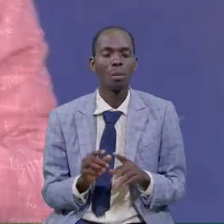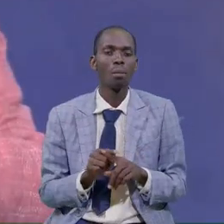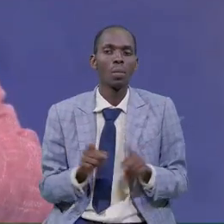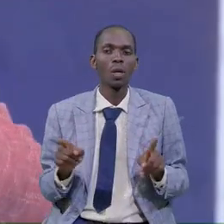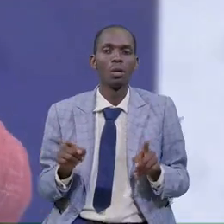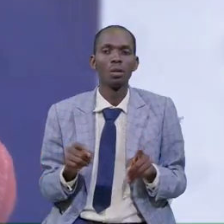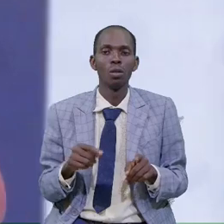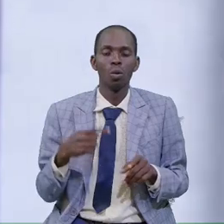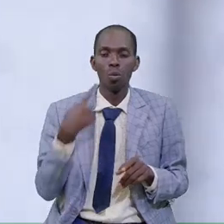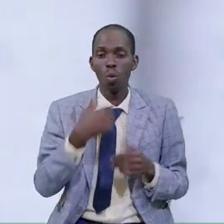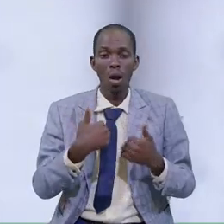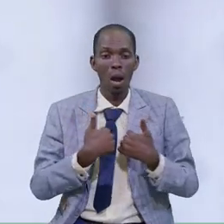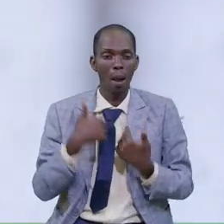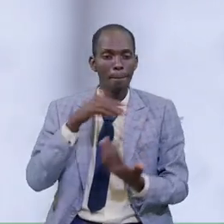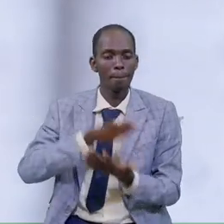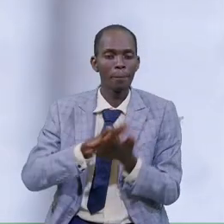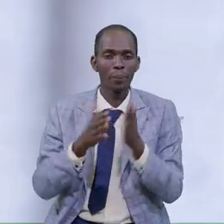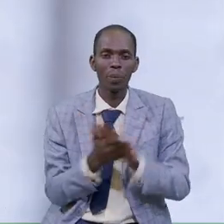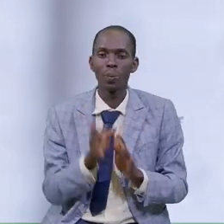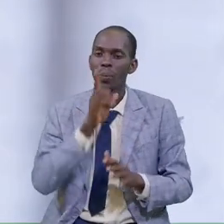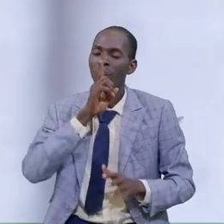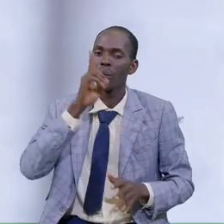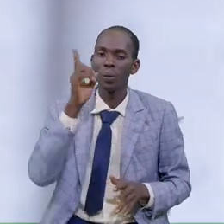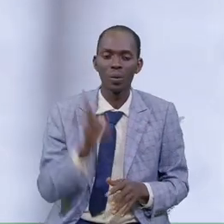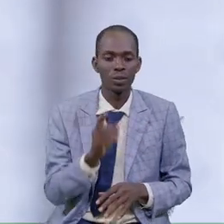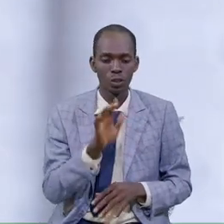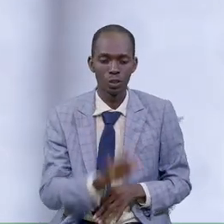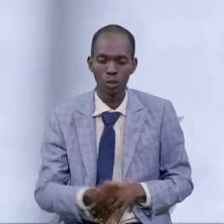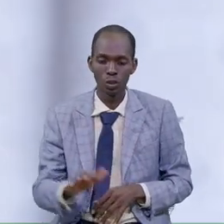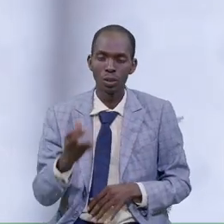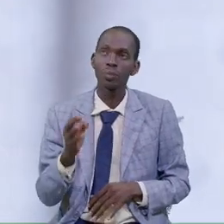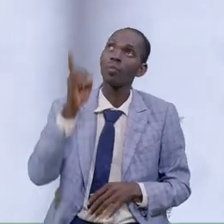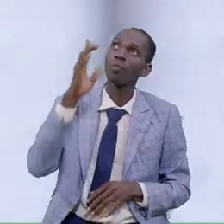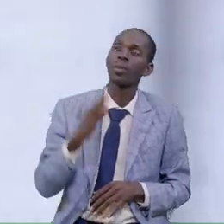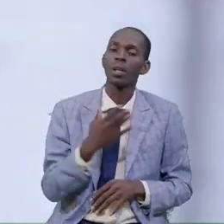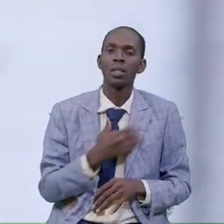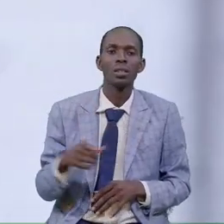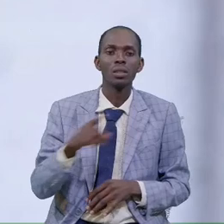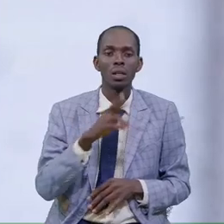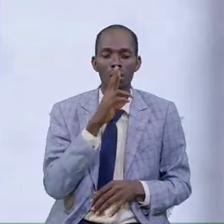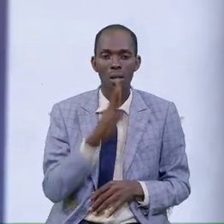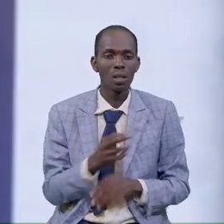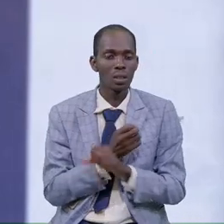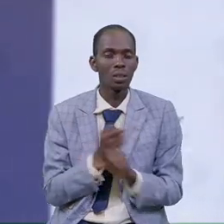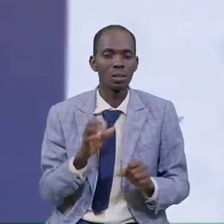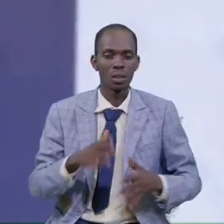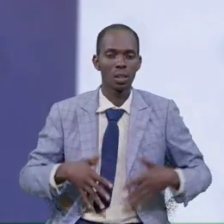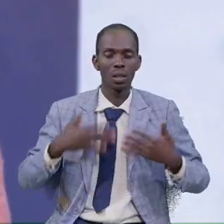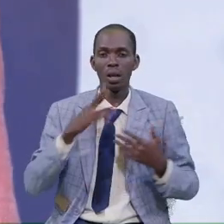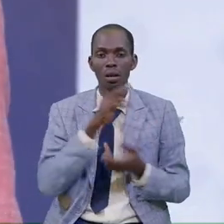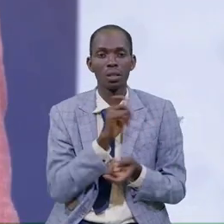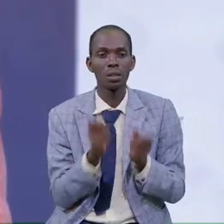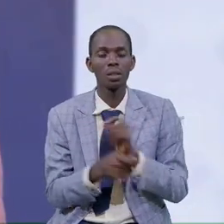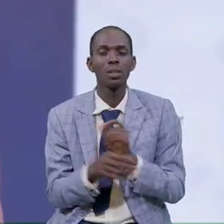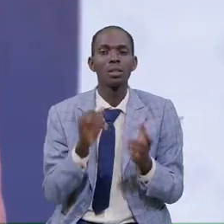mais qui sont devenus de vrais enfants de Dieu et qui sont nés de nouveau. Et leurs vies ont été transformées. C'est en ce